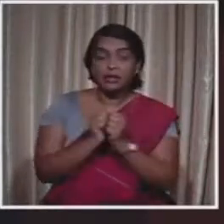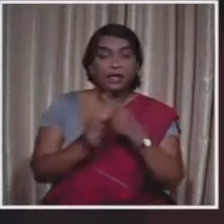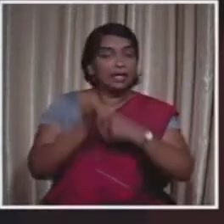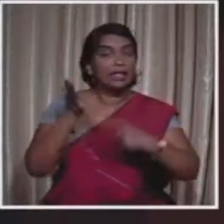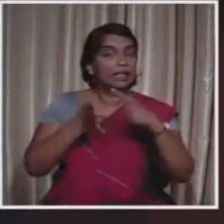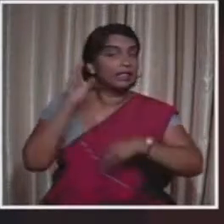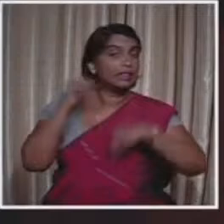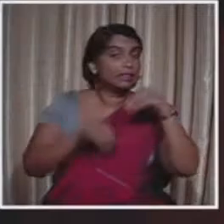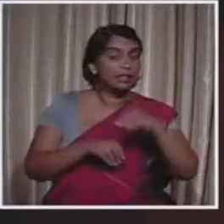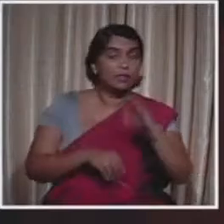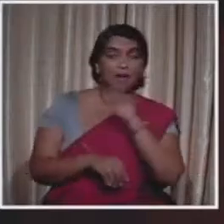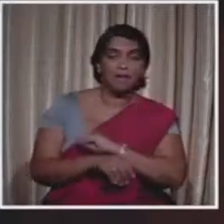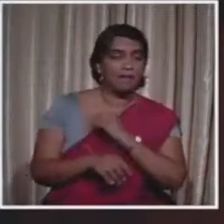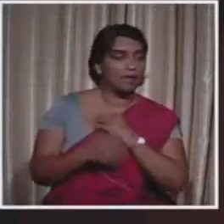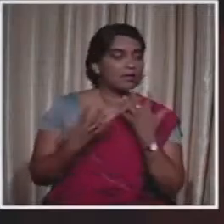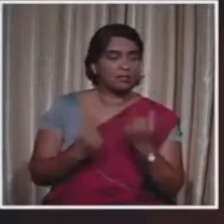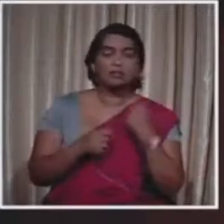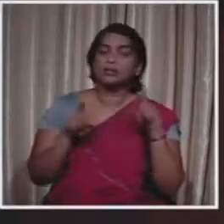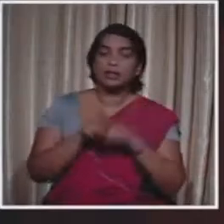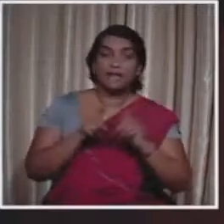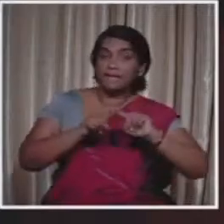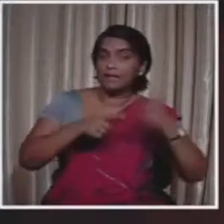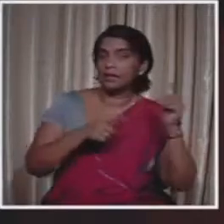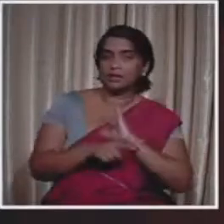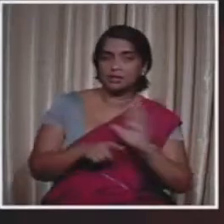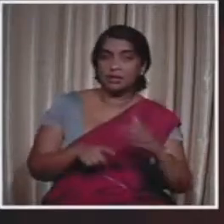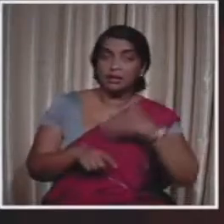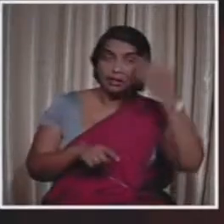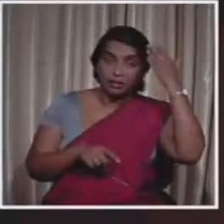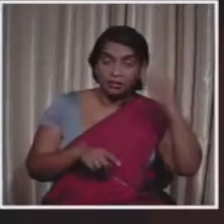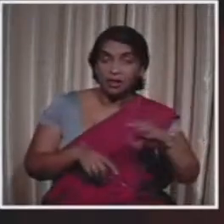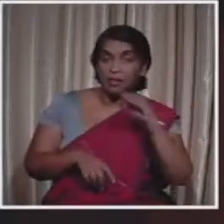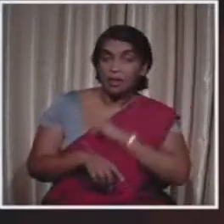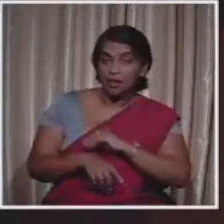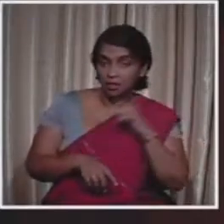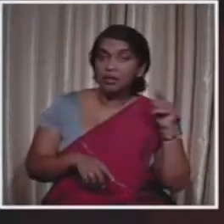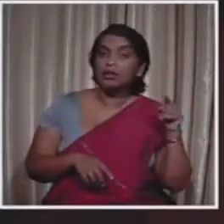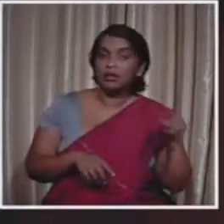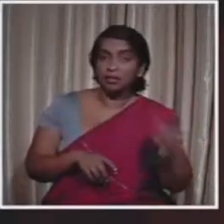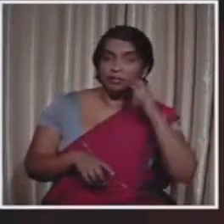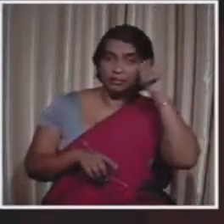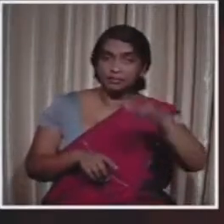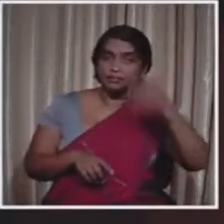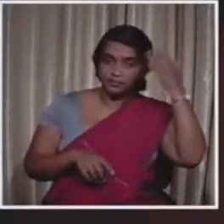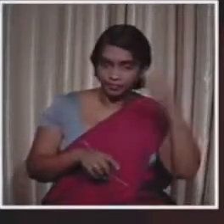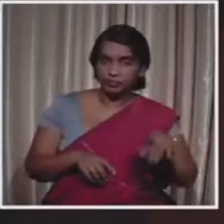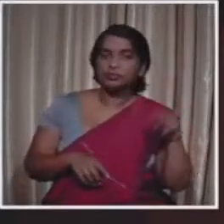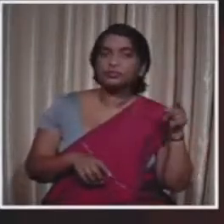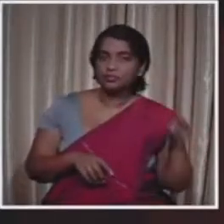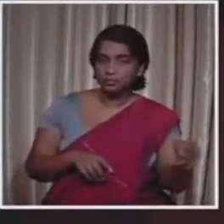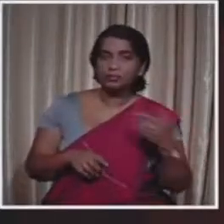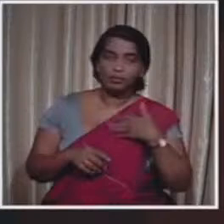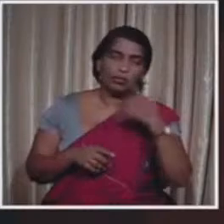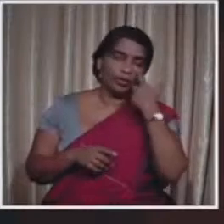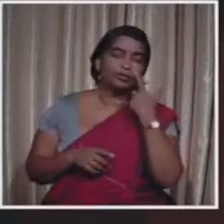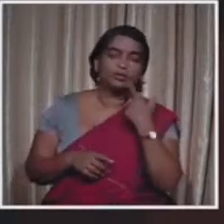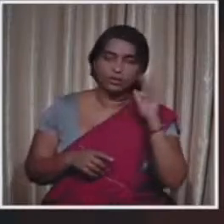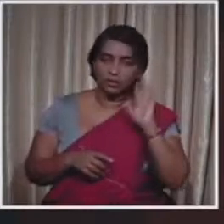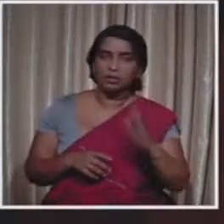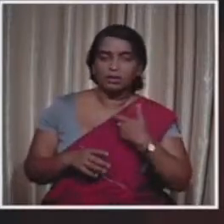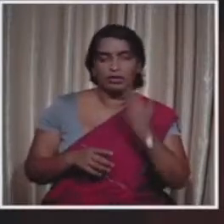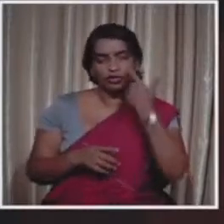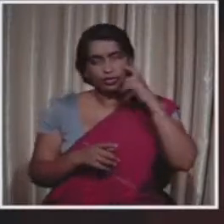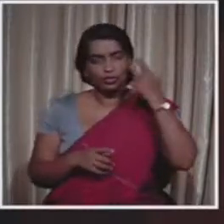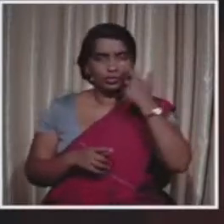දේශපාලන වශයෙන් වාසියක් ගැනීමට මිසක් වෙන දෙයක් නෙමෙයි මරණේ වාසියෙන් වුන් ඒ පුද්ගලෙක් මරණය පත් වෙලා තියෙනවා ඒ ගැන අපි කම්පා වෙනවා කනගාටු